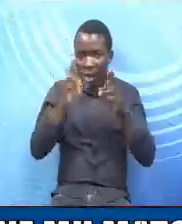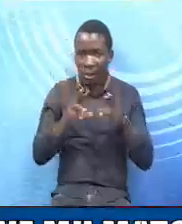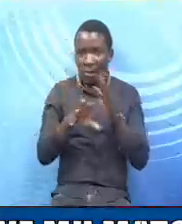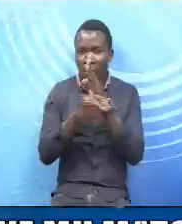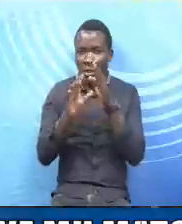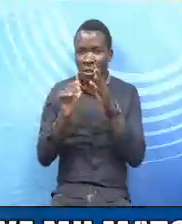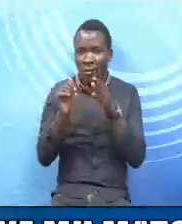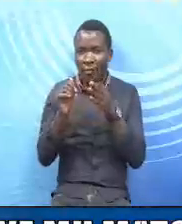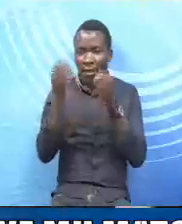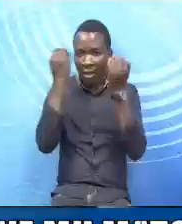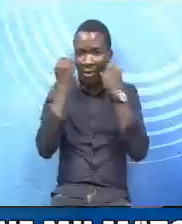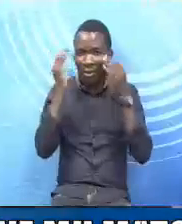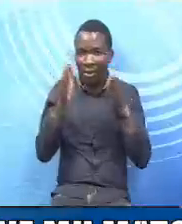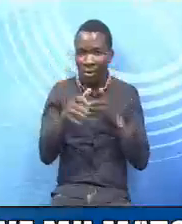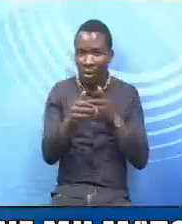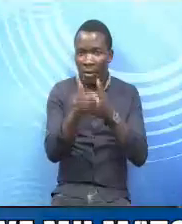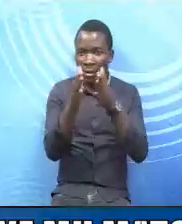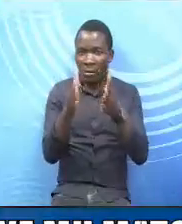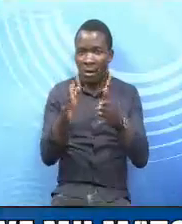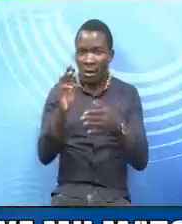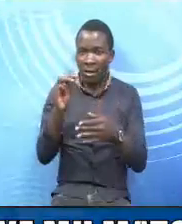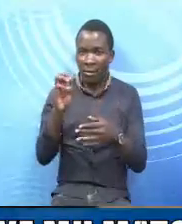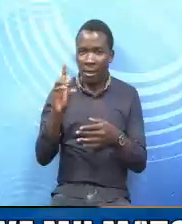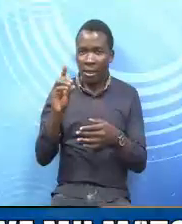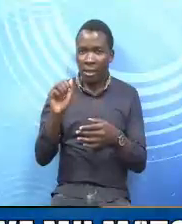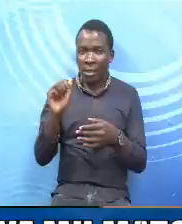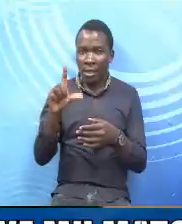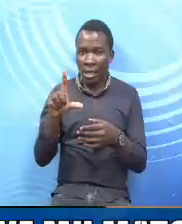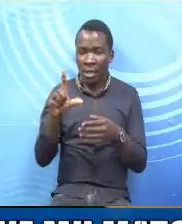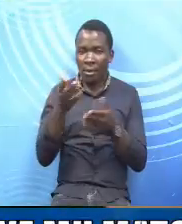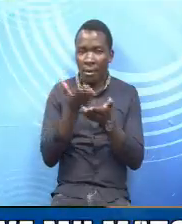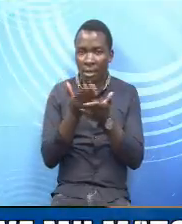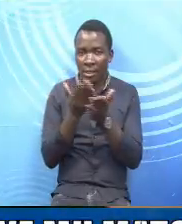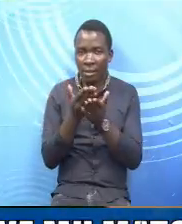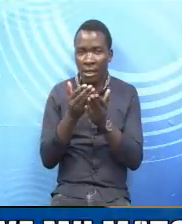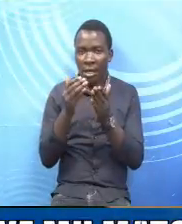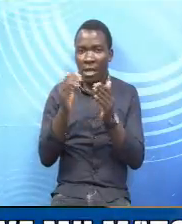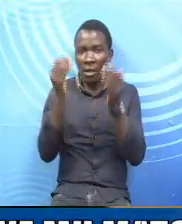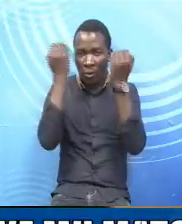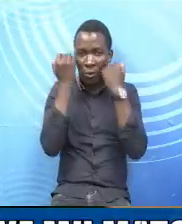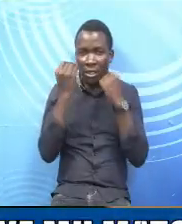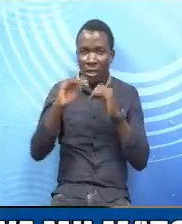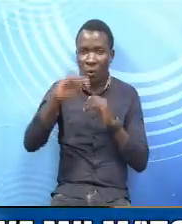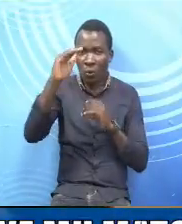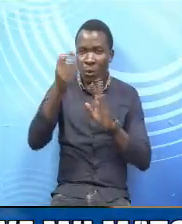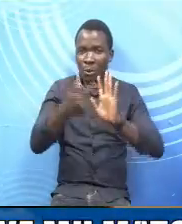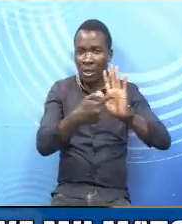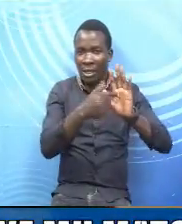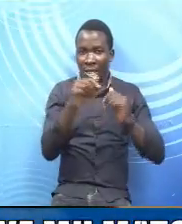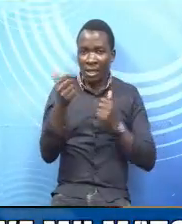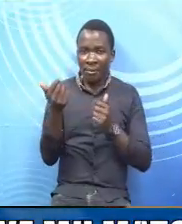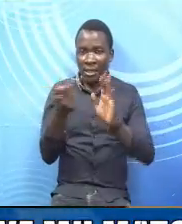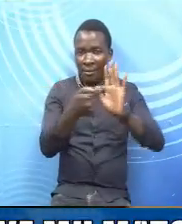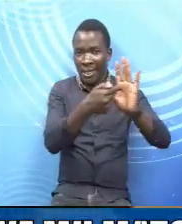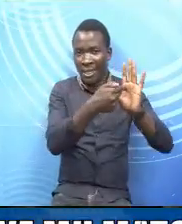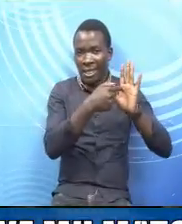na Medard Rubega Segona baherukaga gusaba urukiko rw'ikirenga ko barugaragariza ibindi bimenyetso